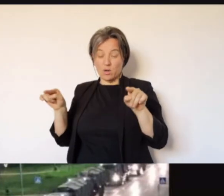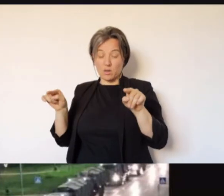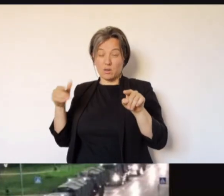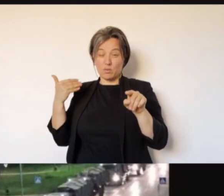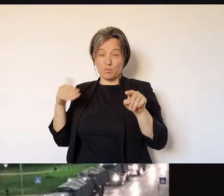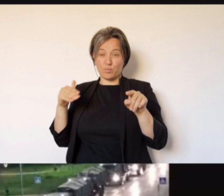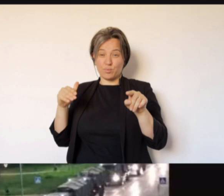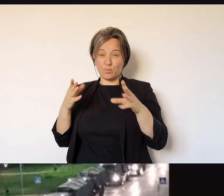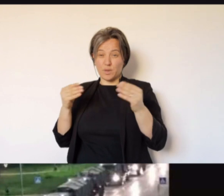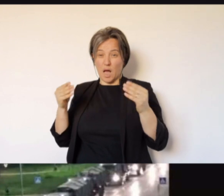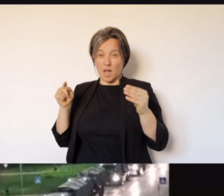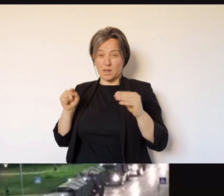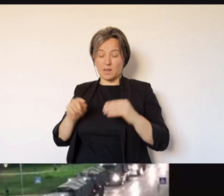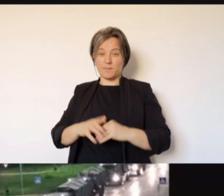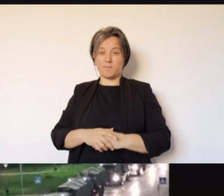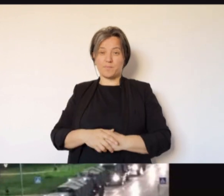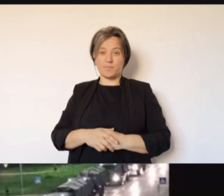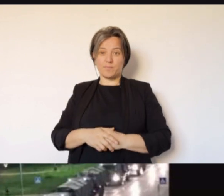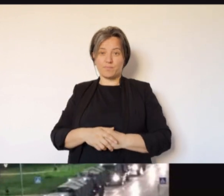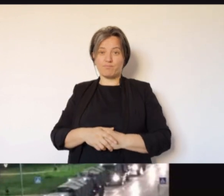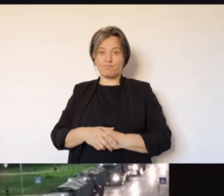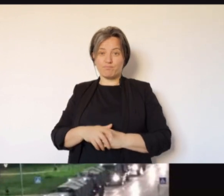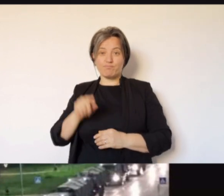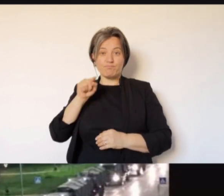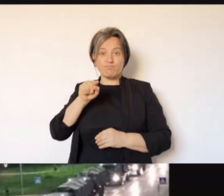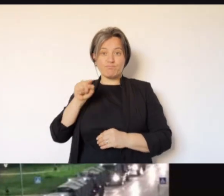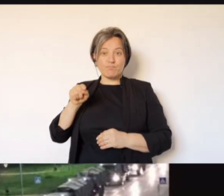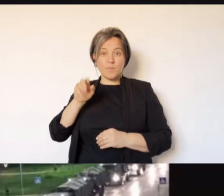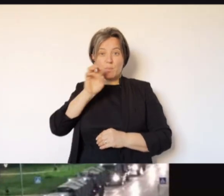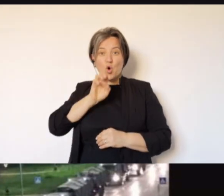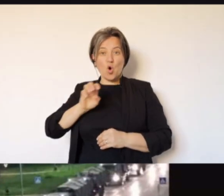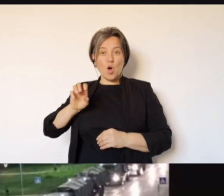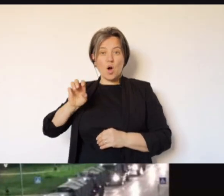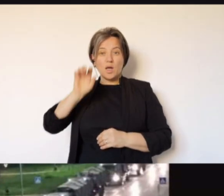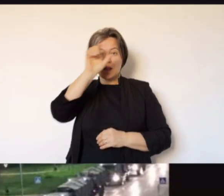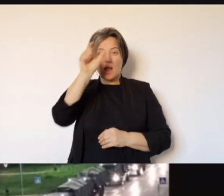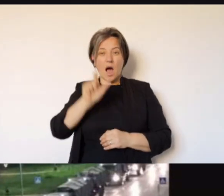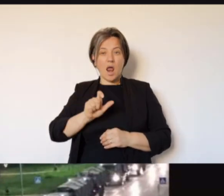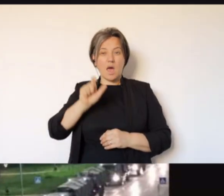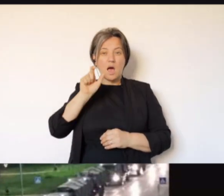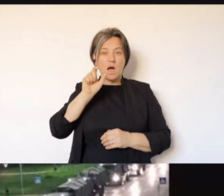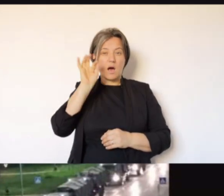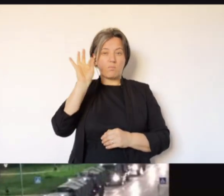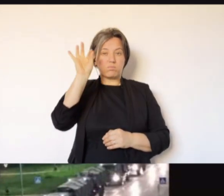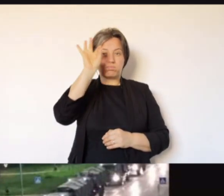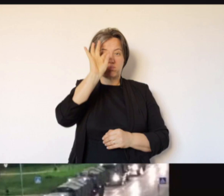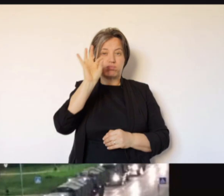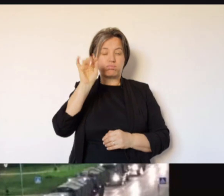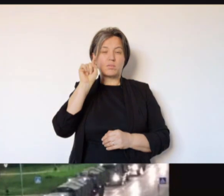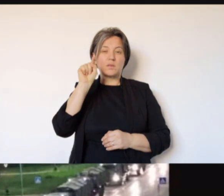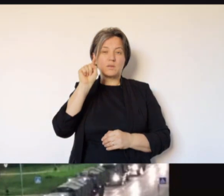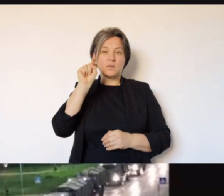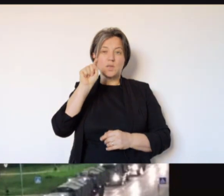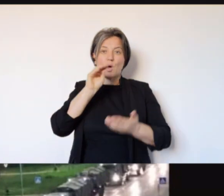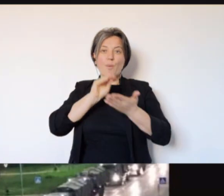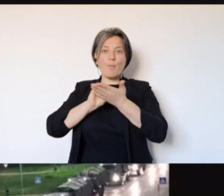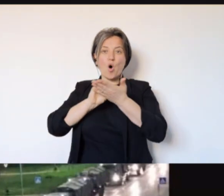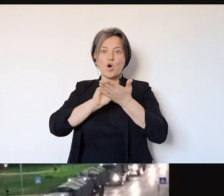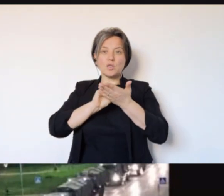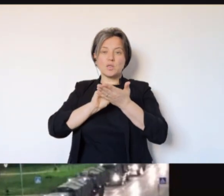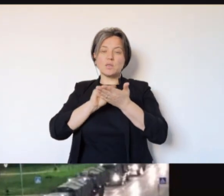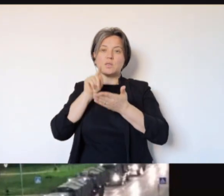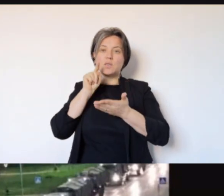me specialmente i luoghi dove questo è successo,